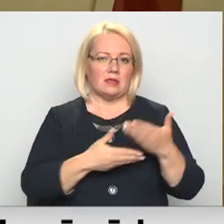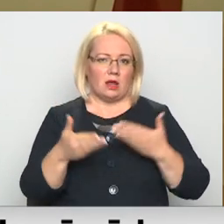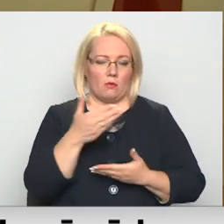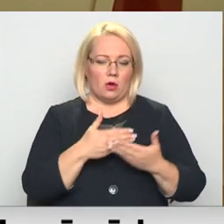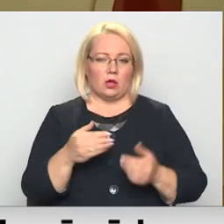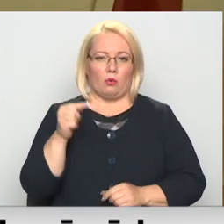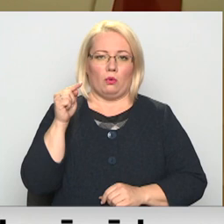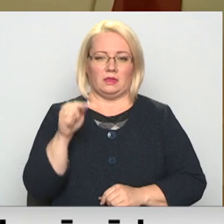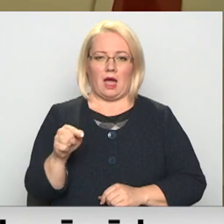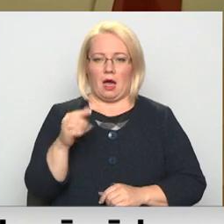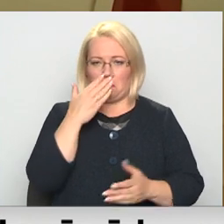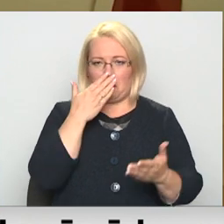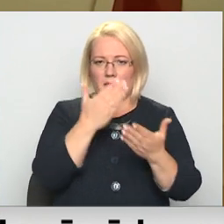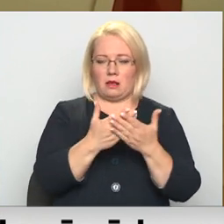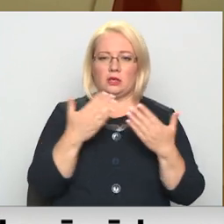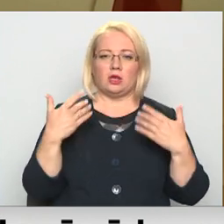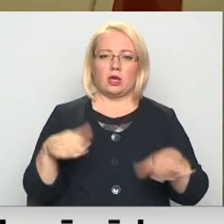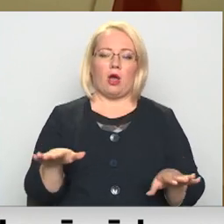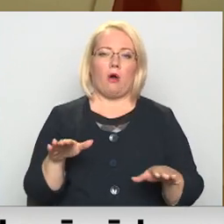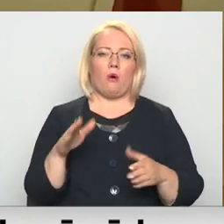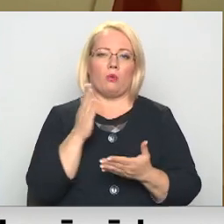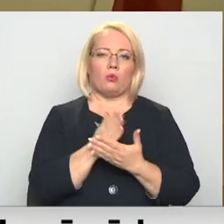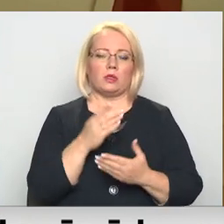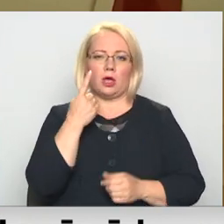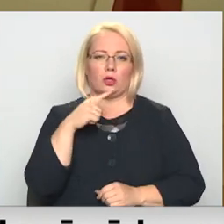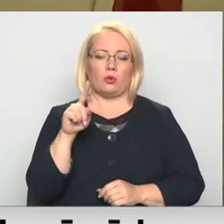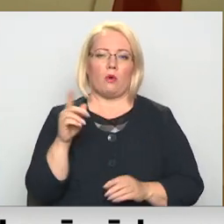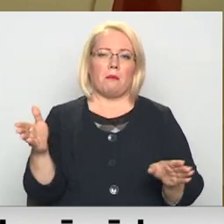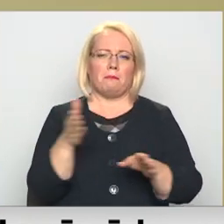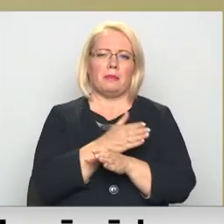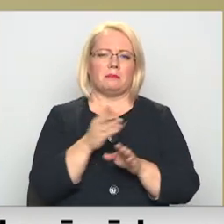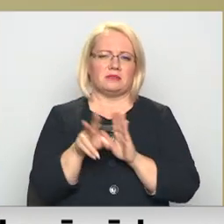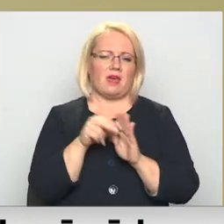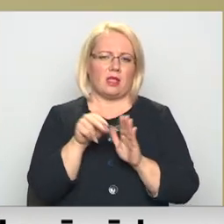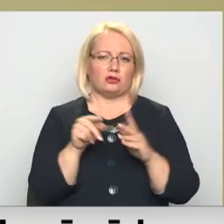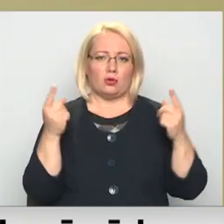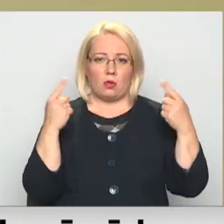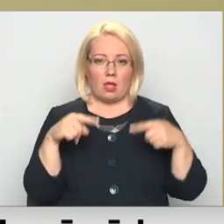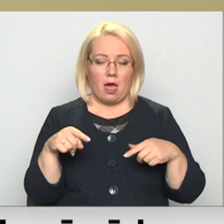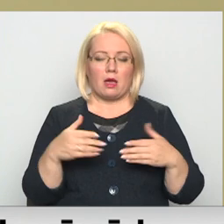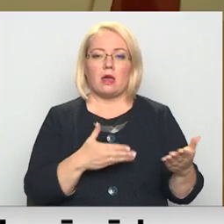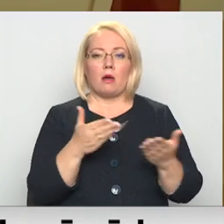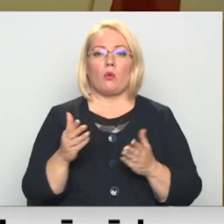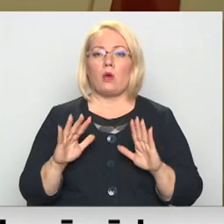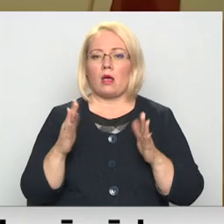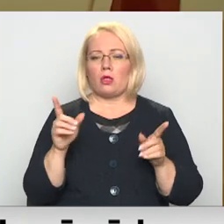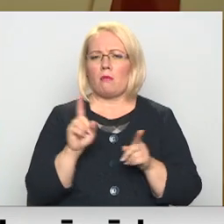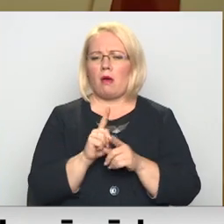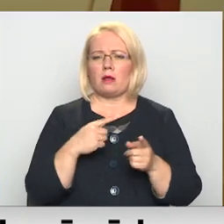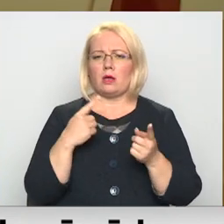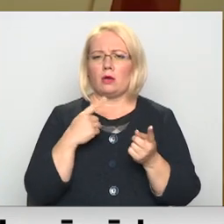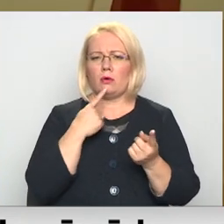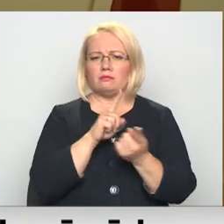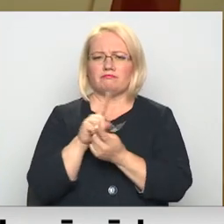šī izrādīšana jau notiek kopš priekšvēlēšana laika. Jebkurā gadījumā arī runājot ar